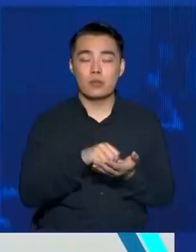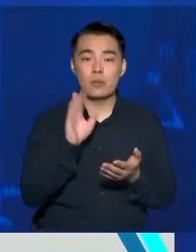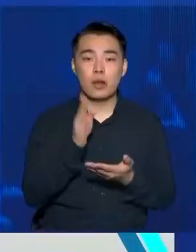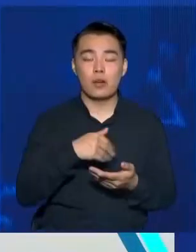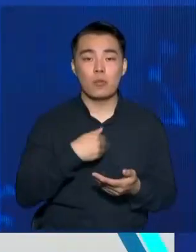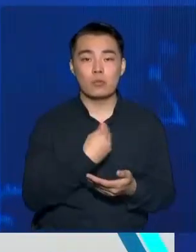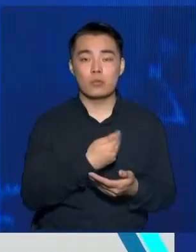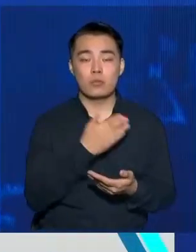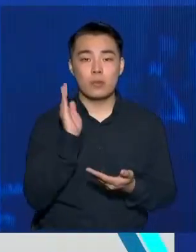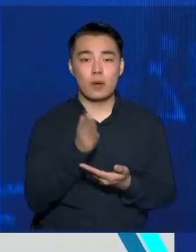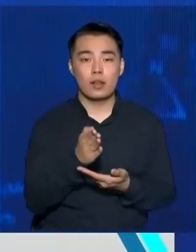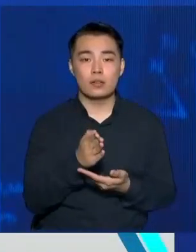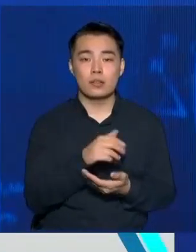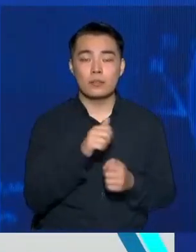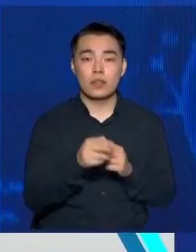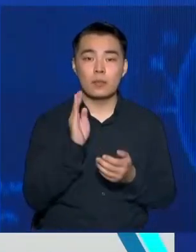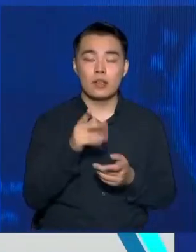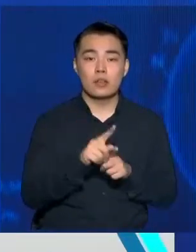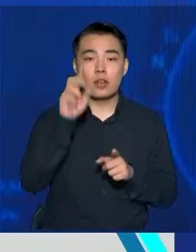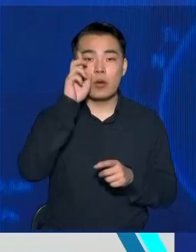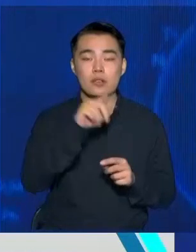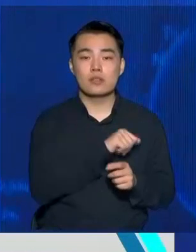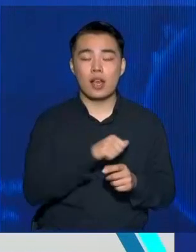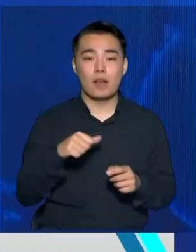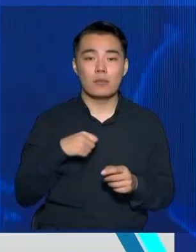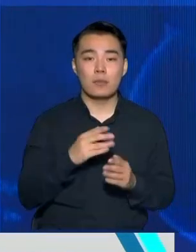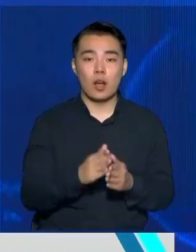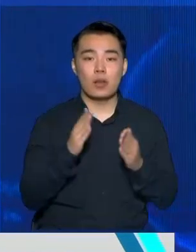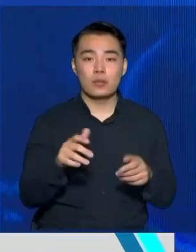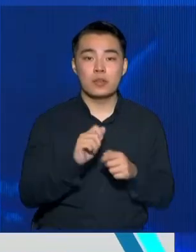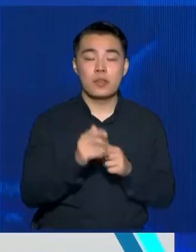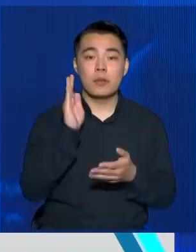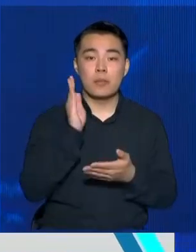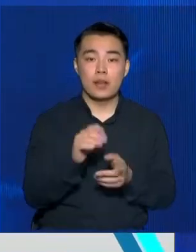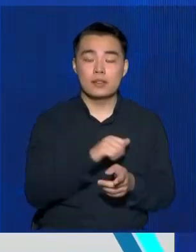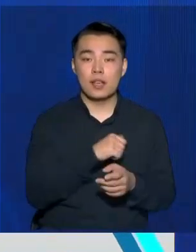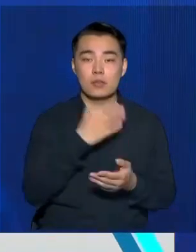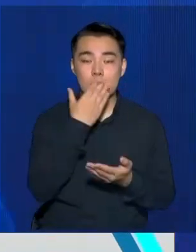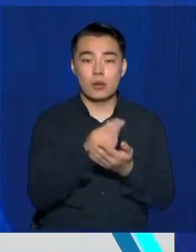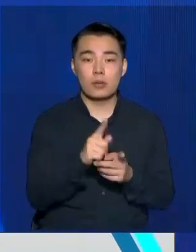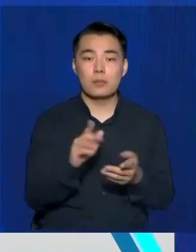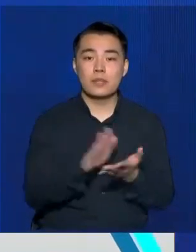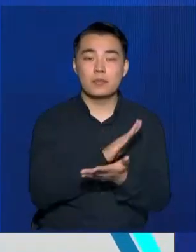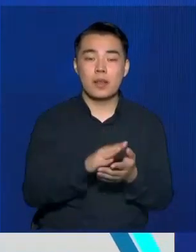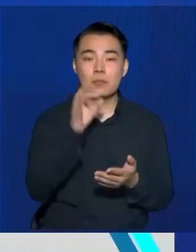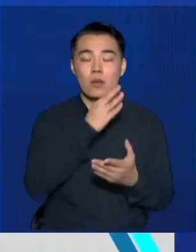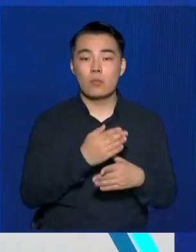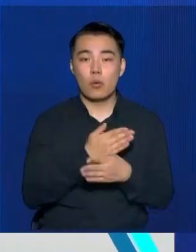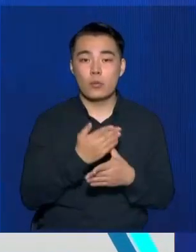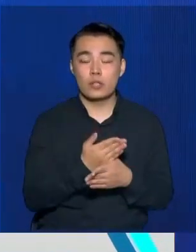что со стороны государства выделяются значительные средства в рамках гарантированного объема бесплатной медицинской помощи